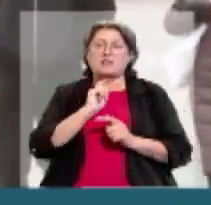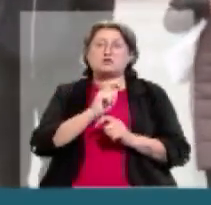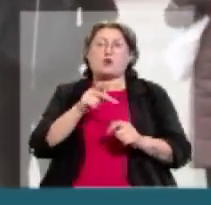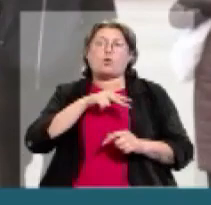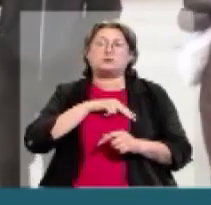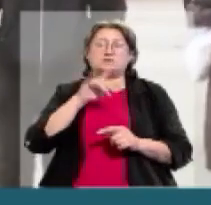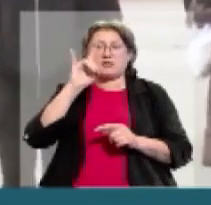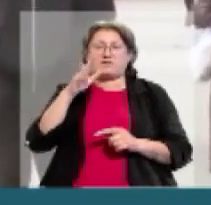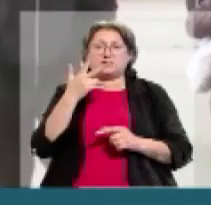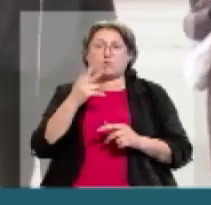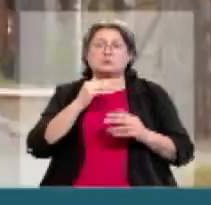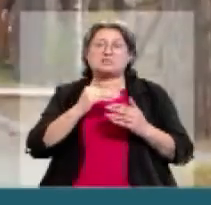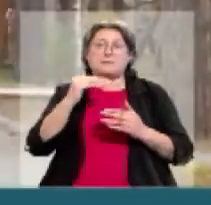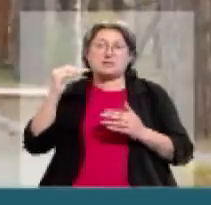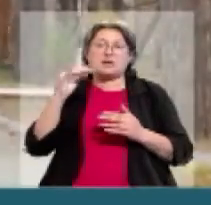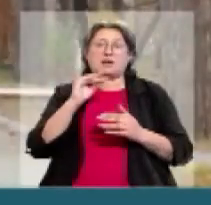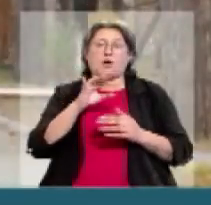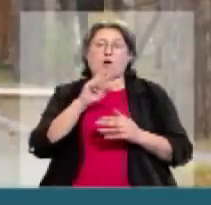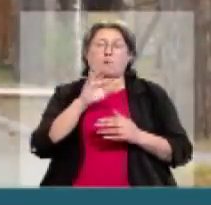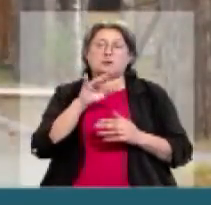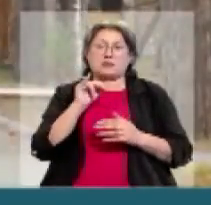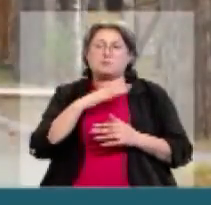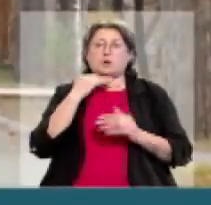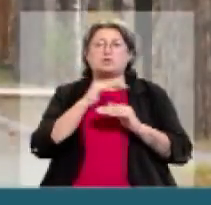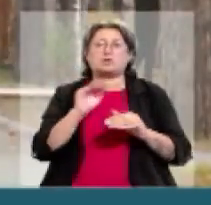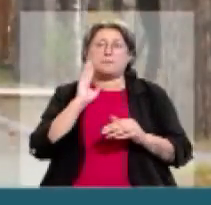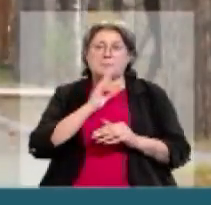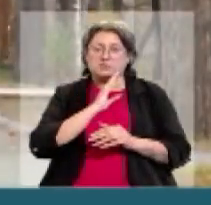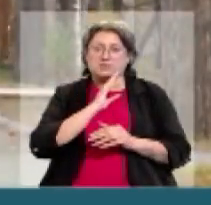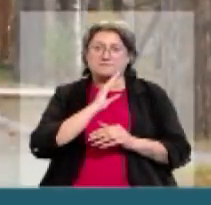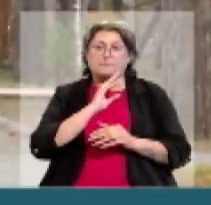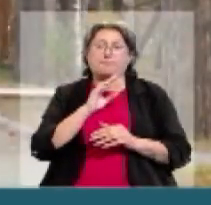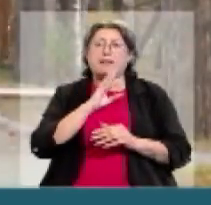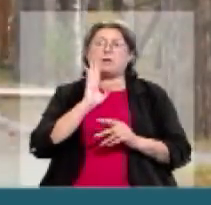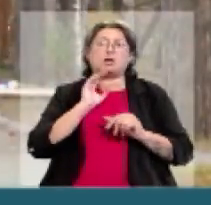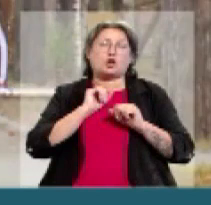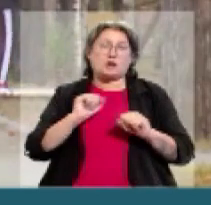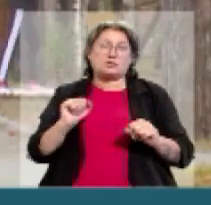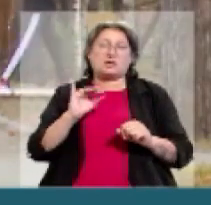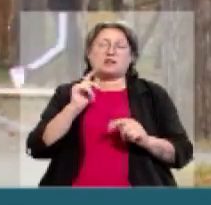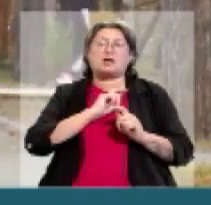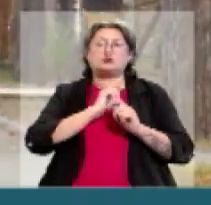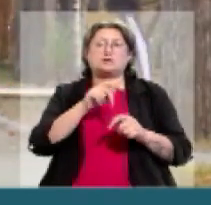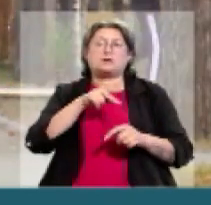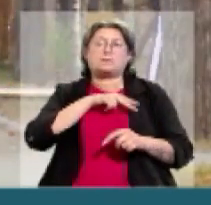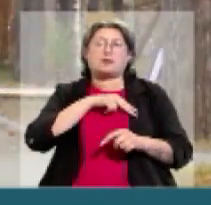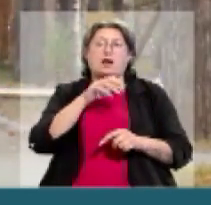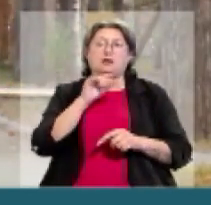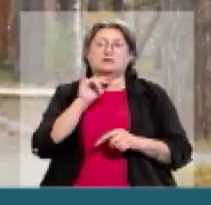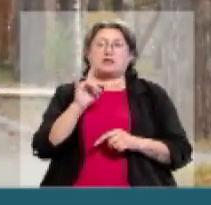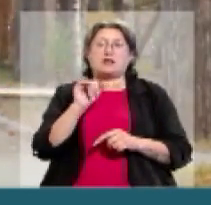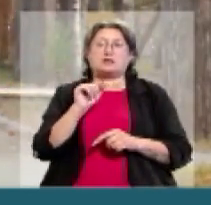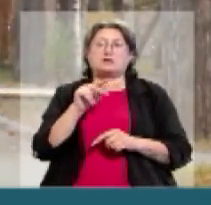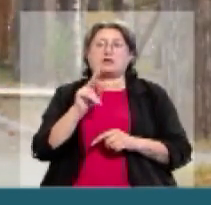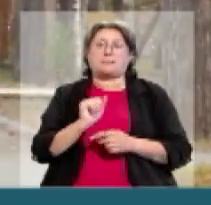награжденные орденом славы 3 степеней и орденом ОТАН, многодетные матери, удостоенные звания мать-героиня и награжденные повесткой Алтын